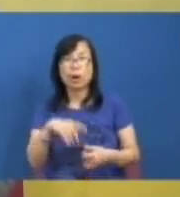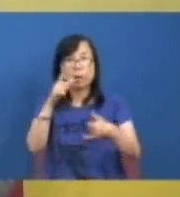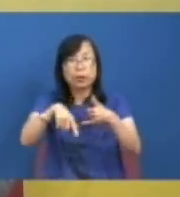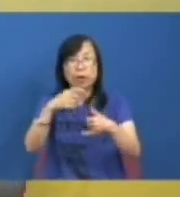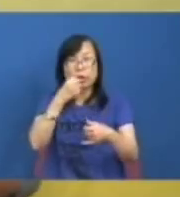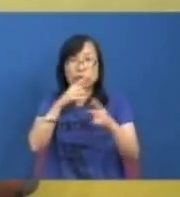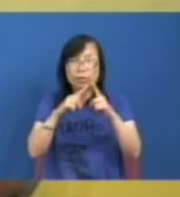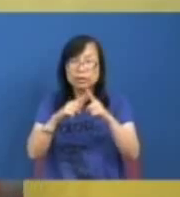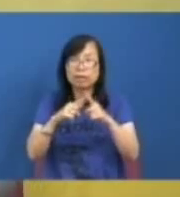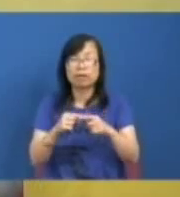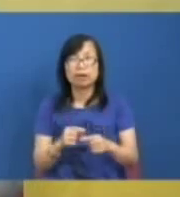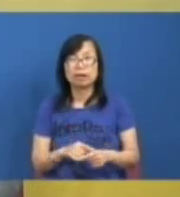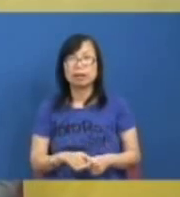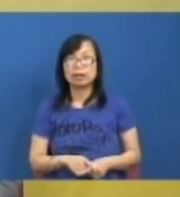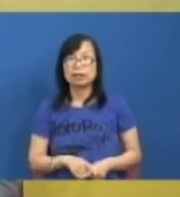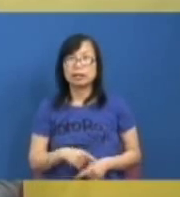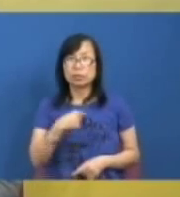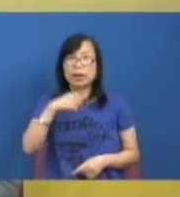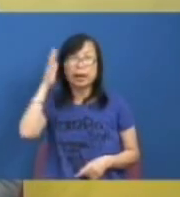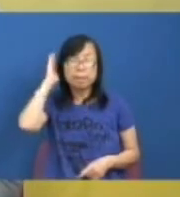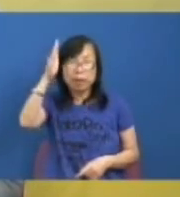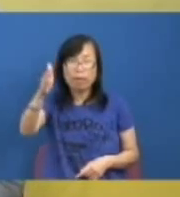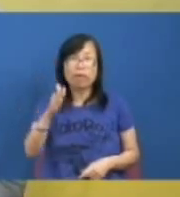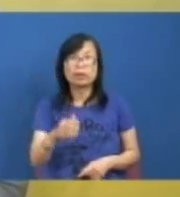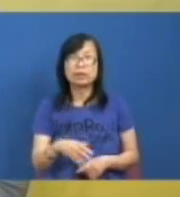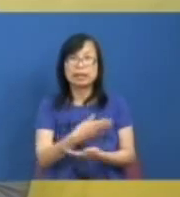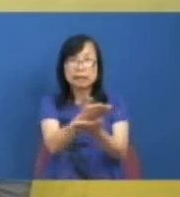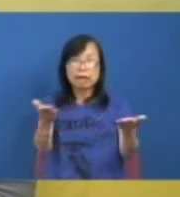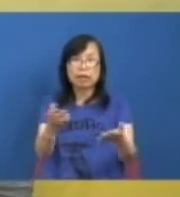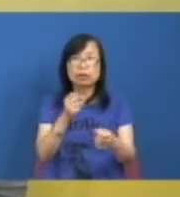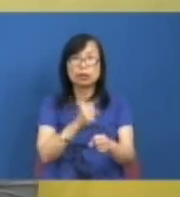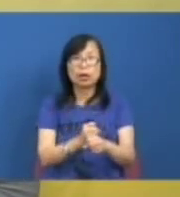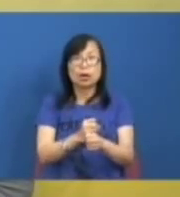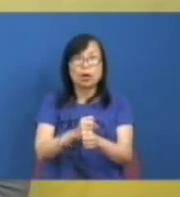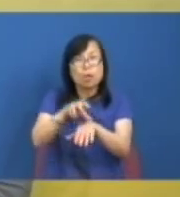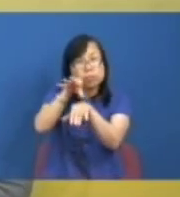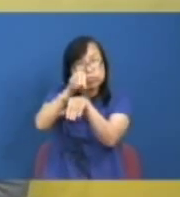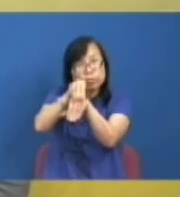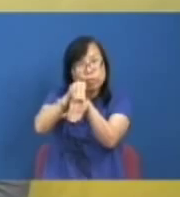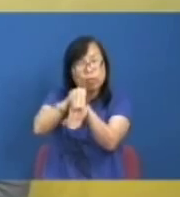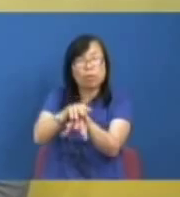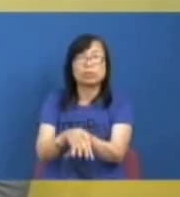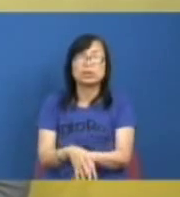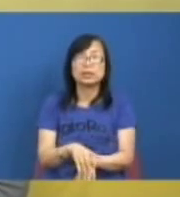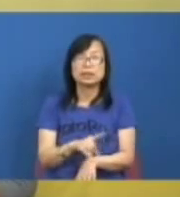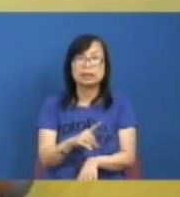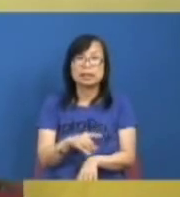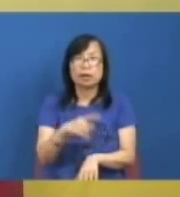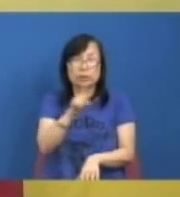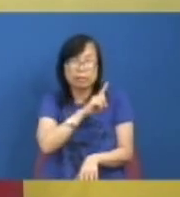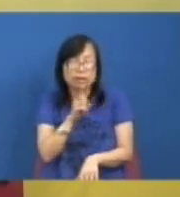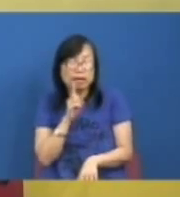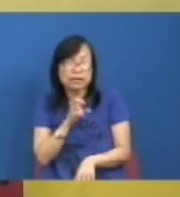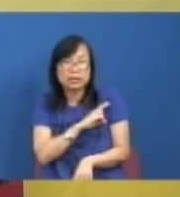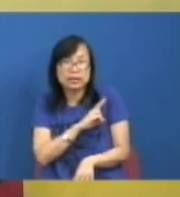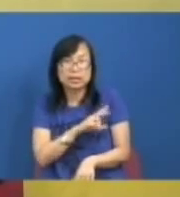港市民咧，即係而家我哋咧都好希望大家都做個有殼蝸牛噶，咁點樣去令到自己呢